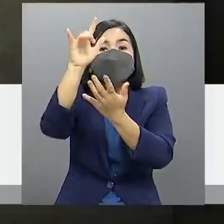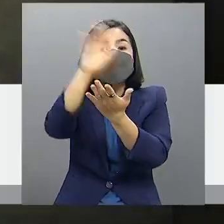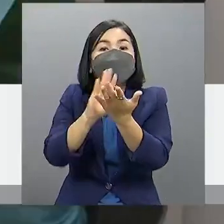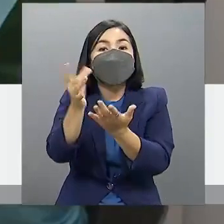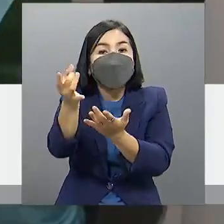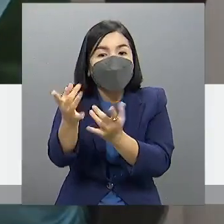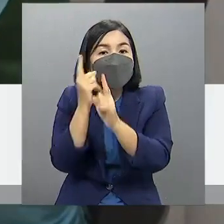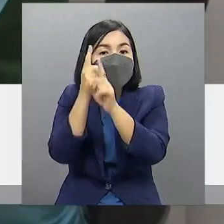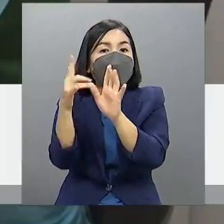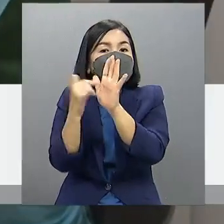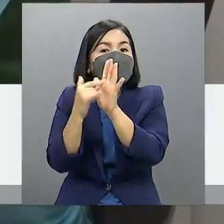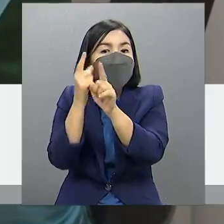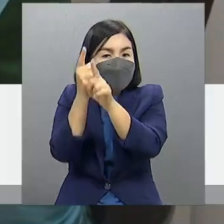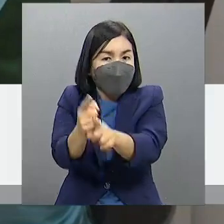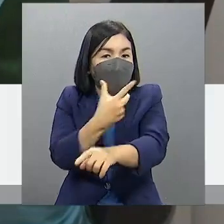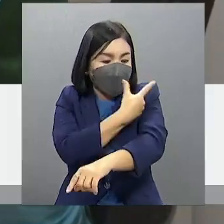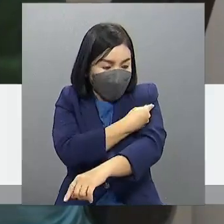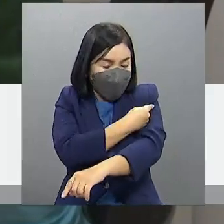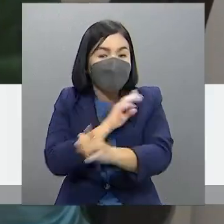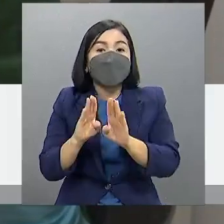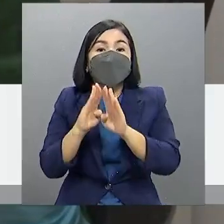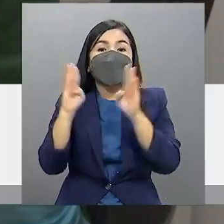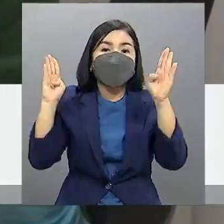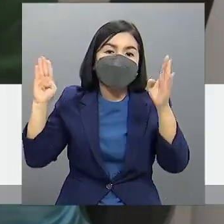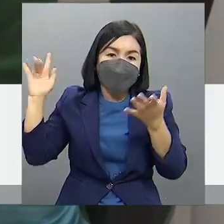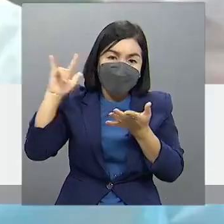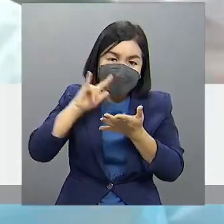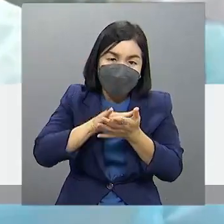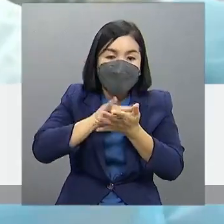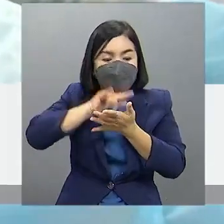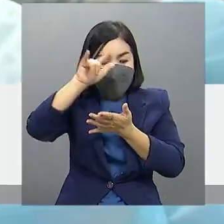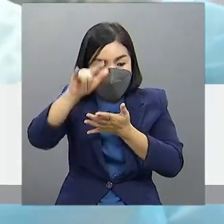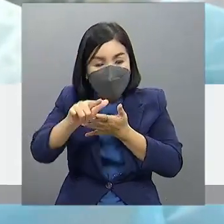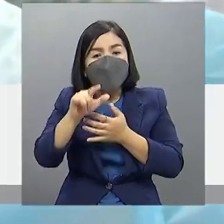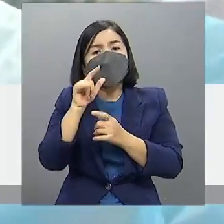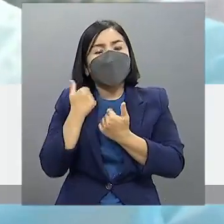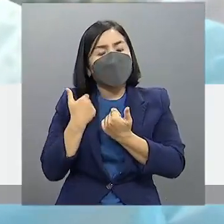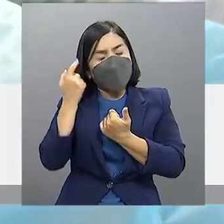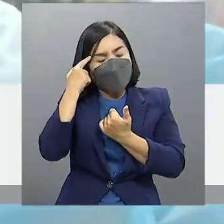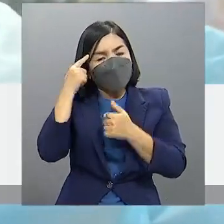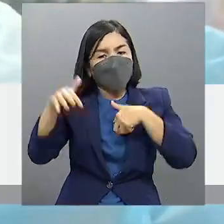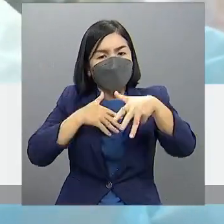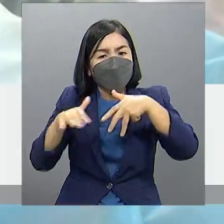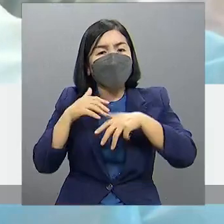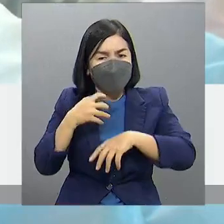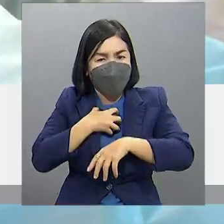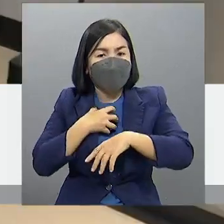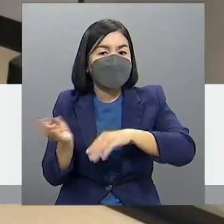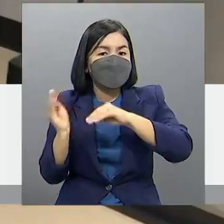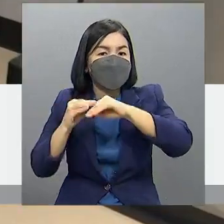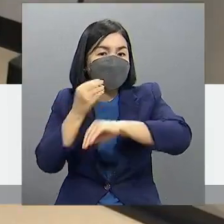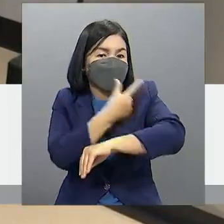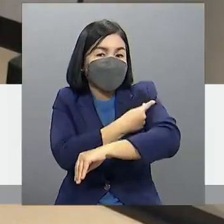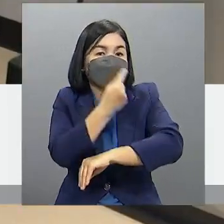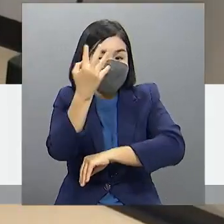เปิดการเดินทางก็เริ่มมีการพูดถึงวัคซีนไอเข็มที่ 4แล้วนะคะรัฐมนตรีว่าการกระทรวงสาธารณสุขยืน